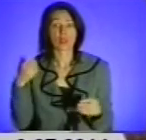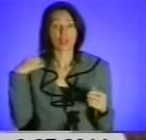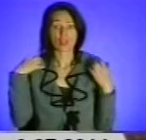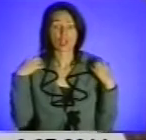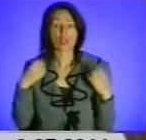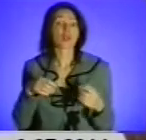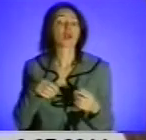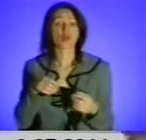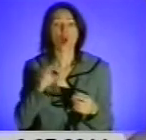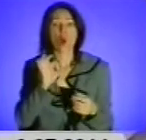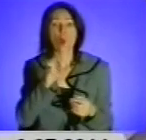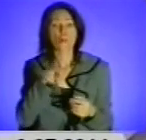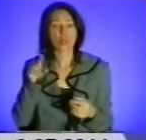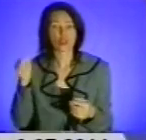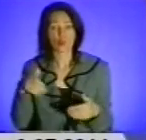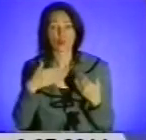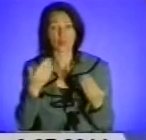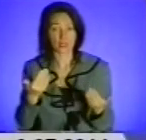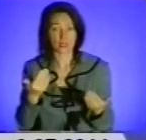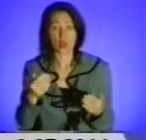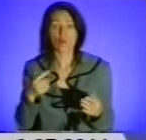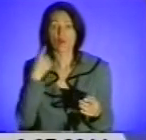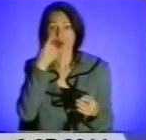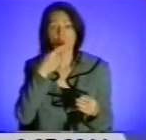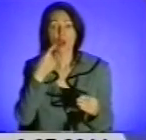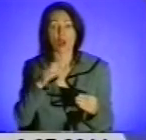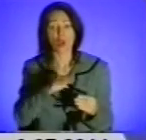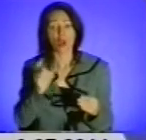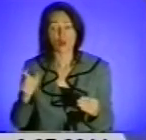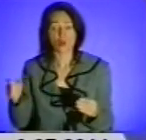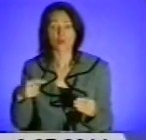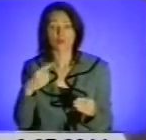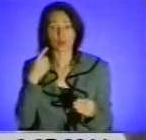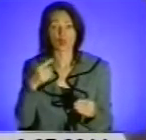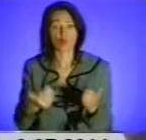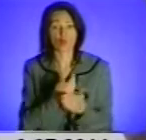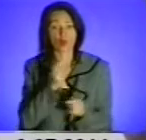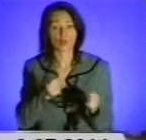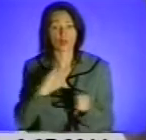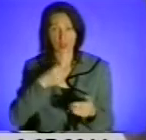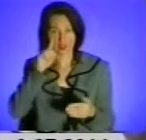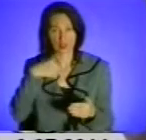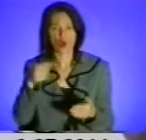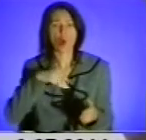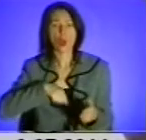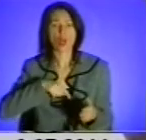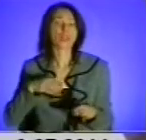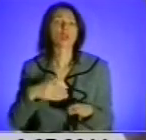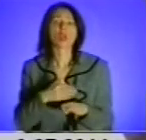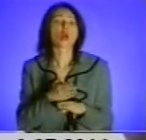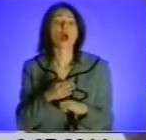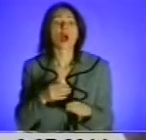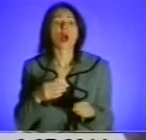Василь Облещук представив особовому складу райвідділу нового керівника. Я знаю його моральні якості, людські якості, я знаю його і